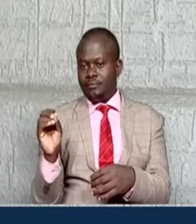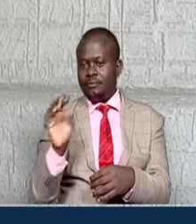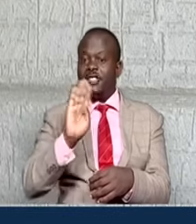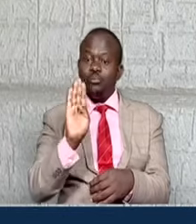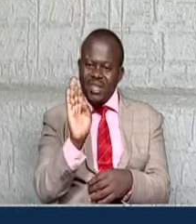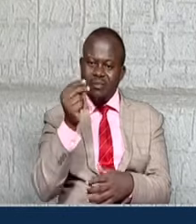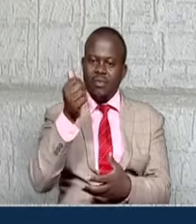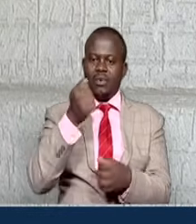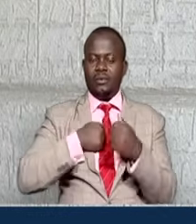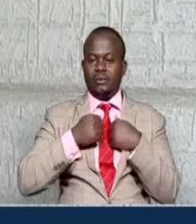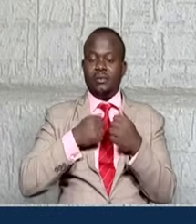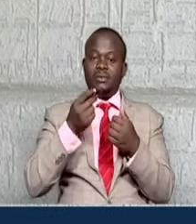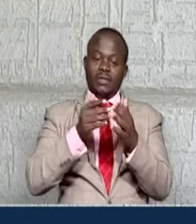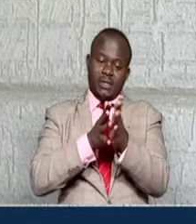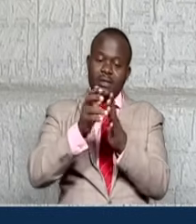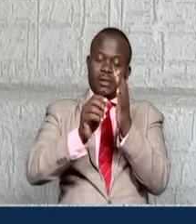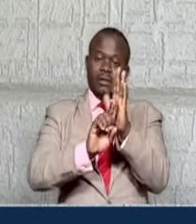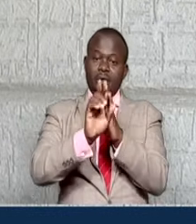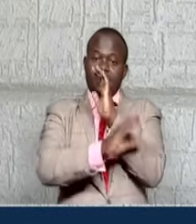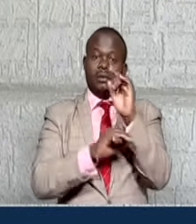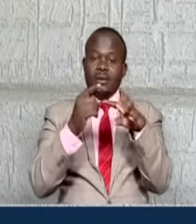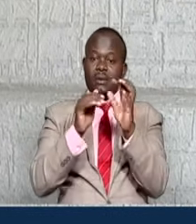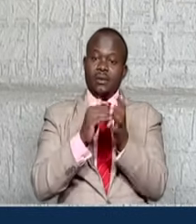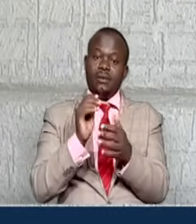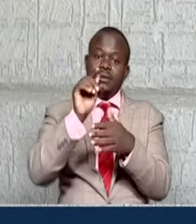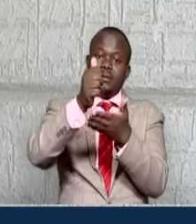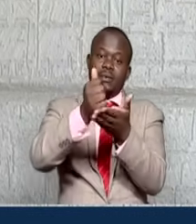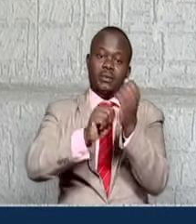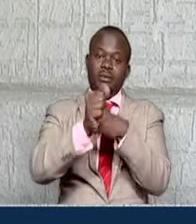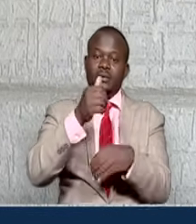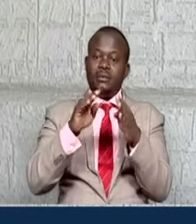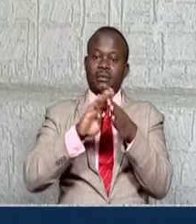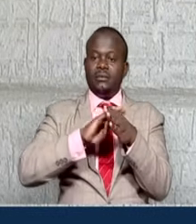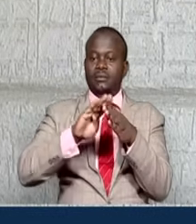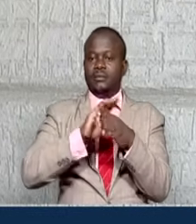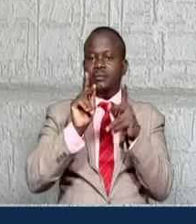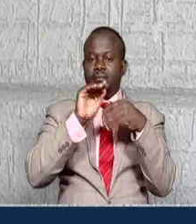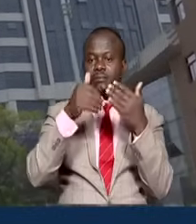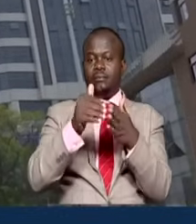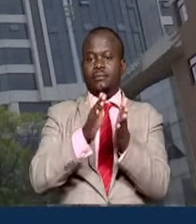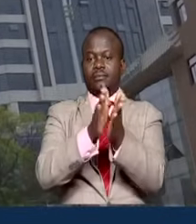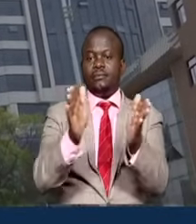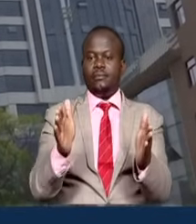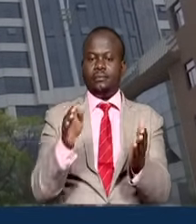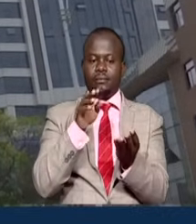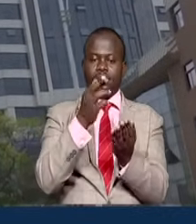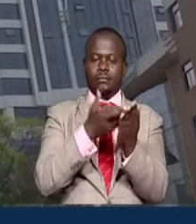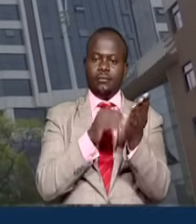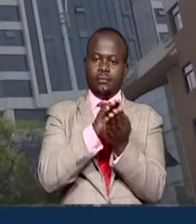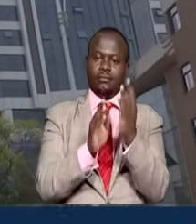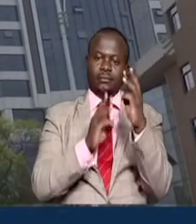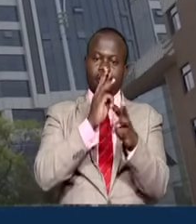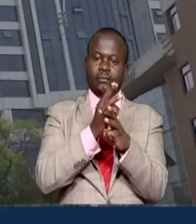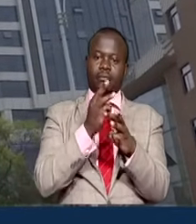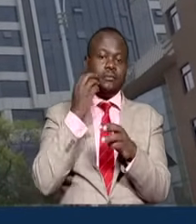ni amafaranga yagiye mu iterambere ry'igihugu ariko n'amafaranga yagiye gufasha imirimo n'ishoramari ry'abaturage muri rusange raporo ya banki y'isi yasohotse muri kamena